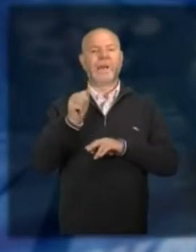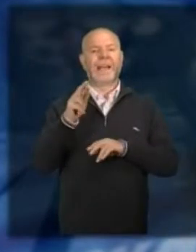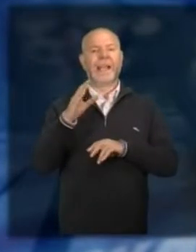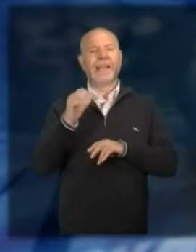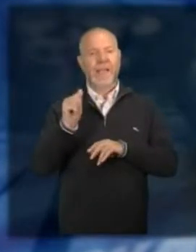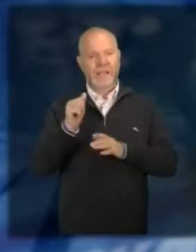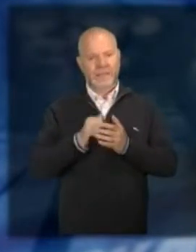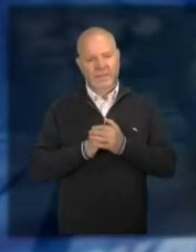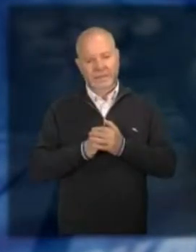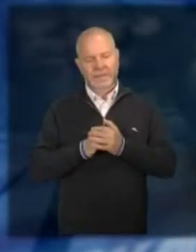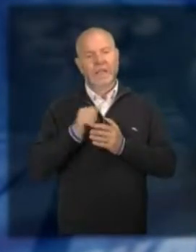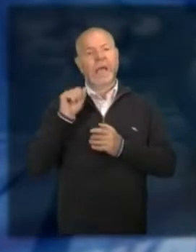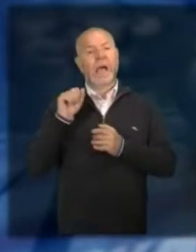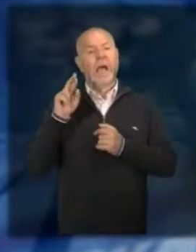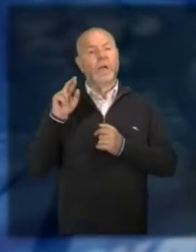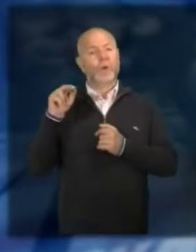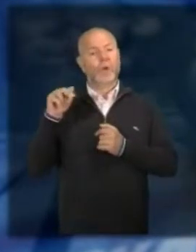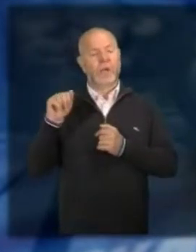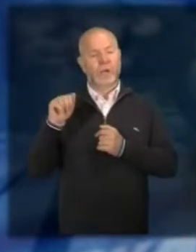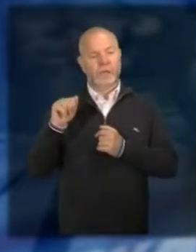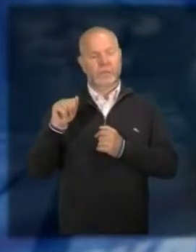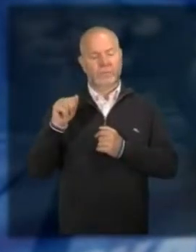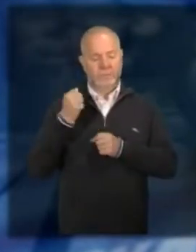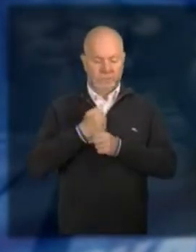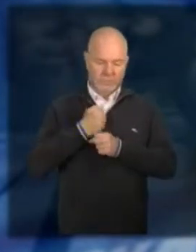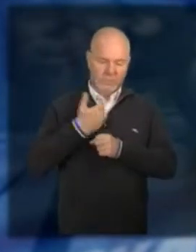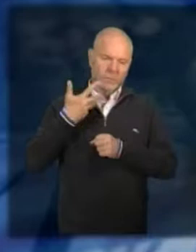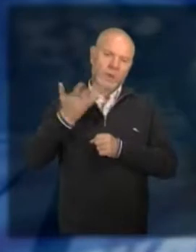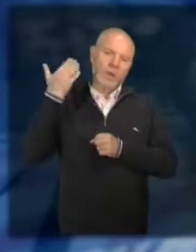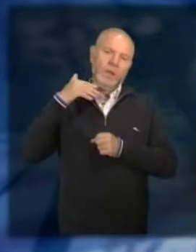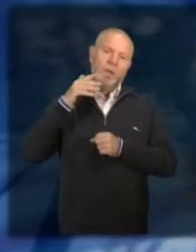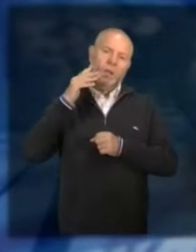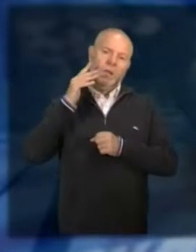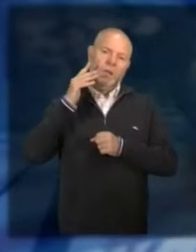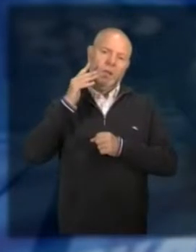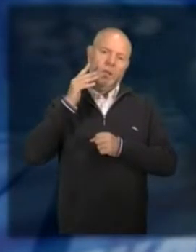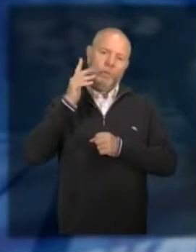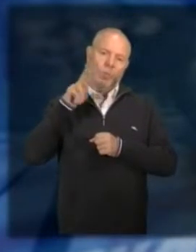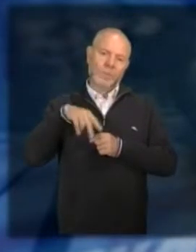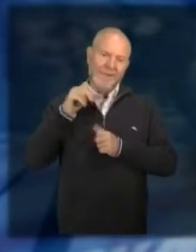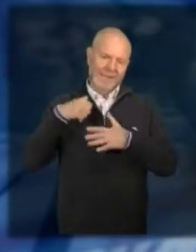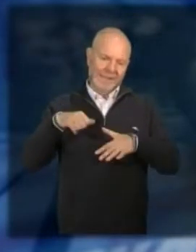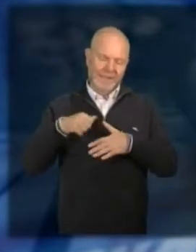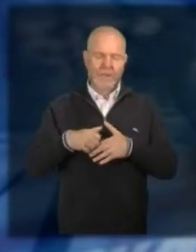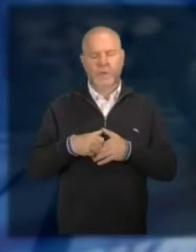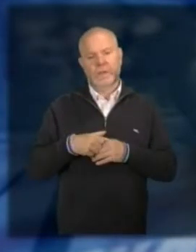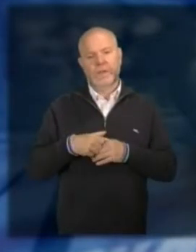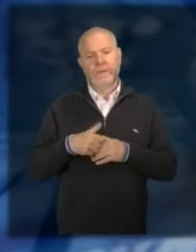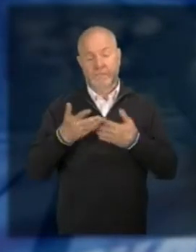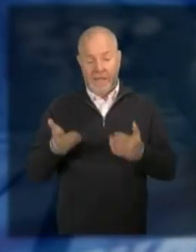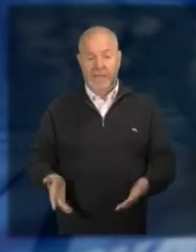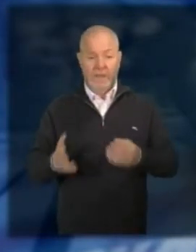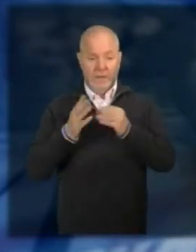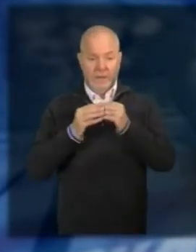Aruna. È un'opera avviata ancora nel 2016 con la realizzazione delle isole in corrispondenza degli incroci. Ora le opere hanno interessato